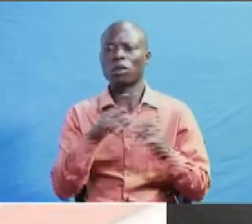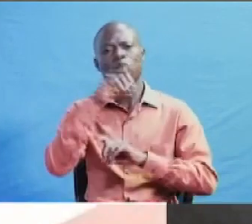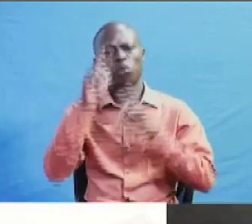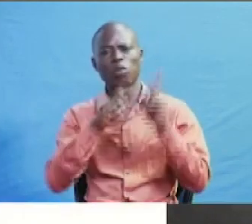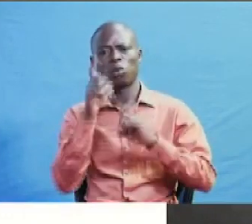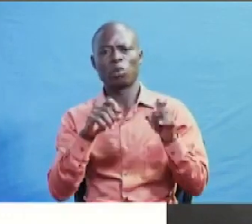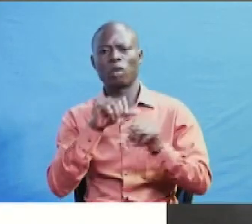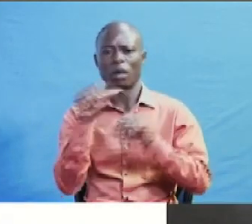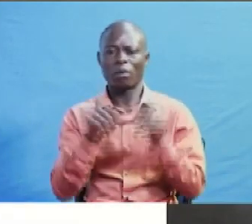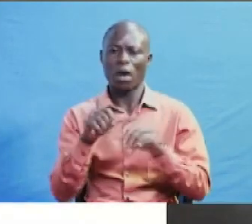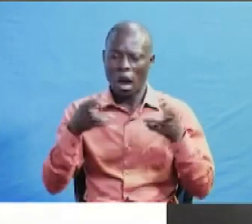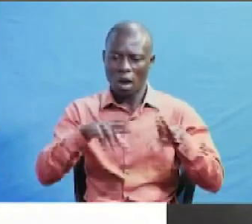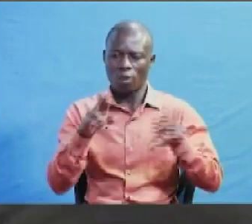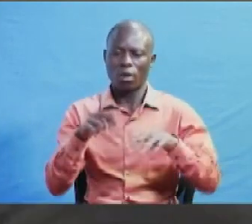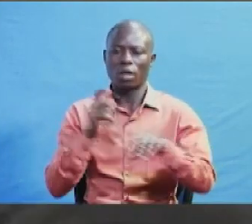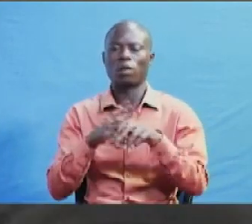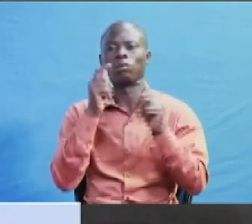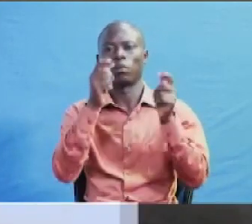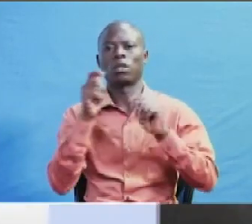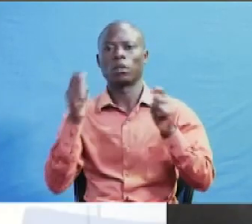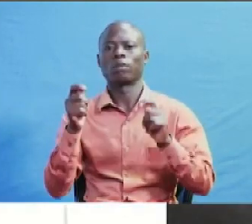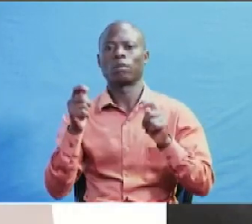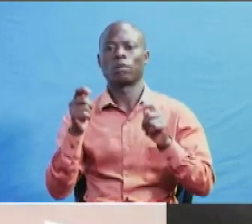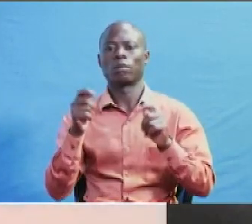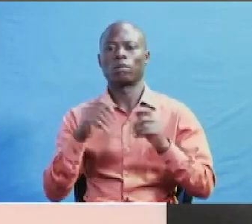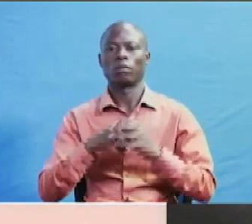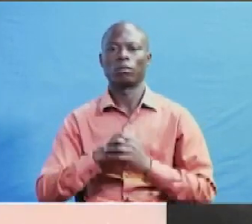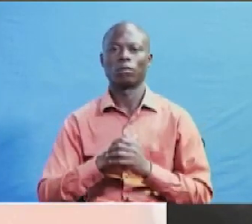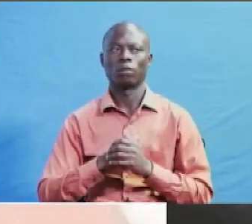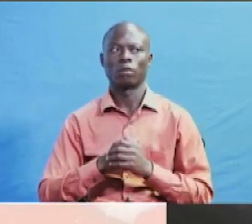kuhusu kinachotarajiwa katika maandamano yajayo. Natalie Kioko, Runinga ya K.